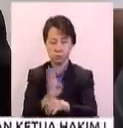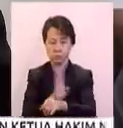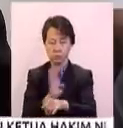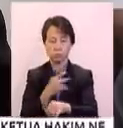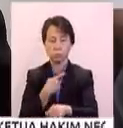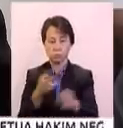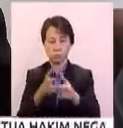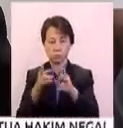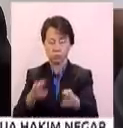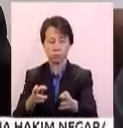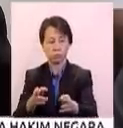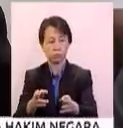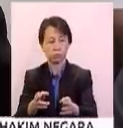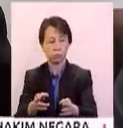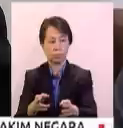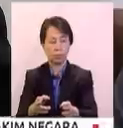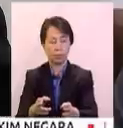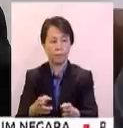we launched